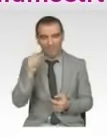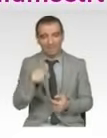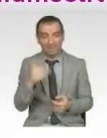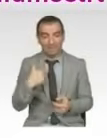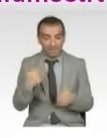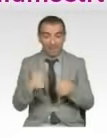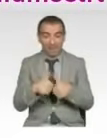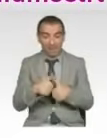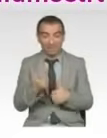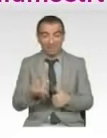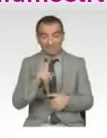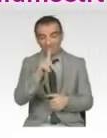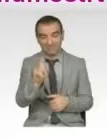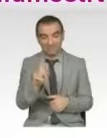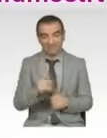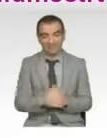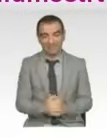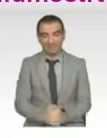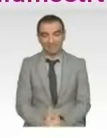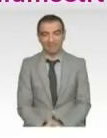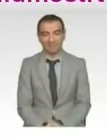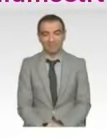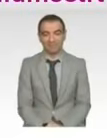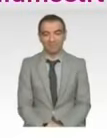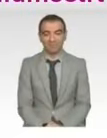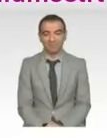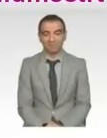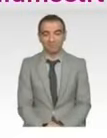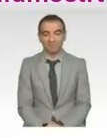Benimle evlenir misin?